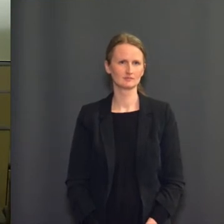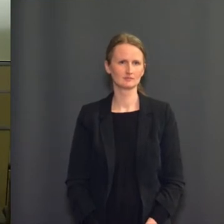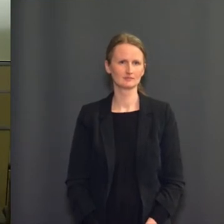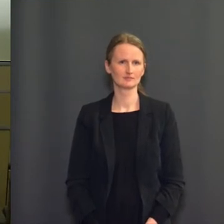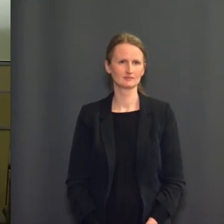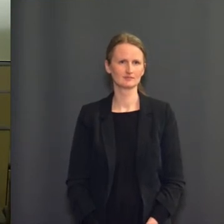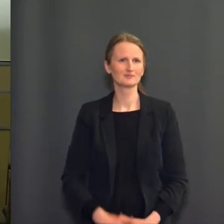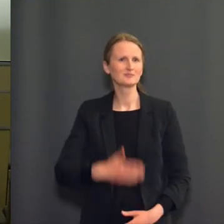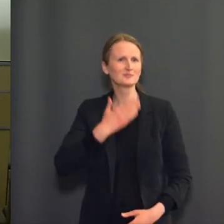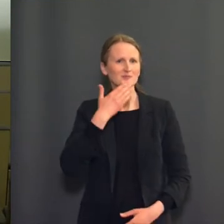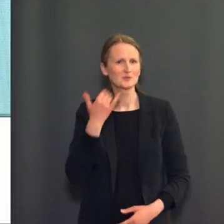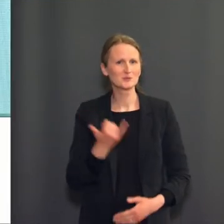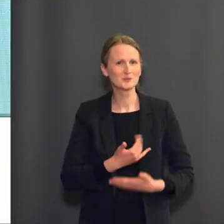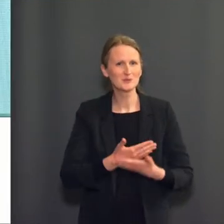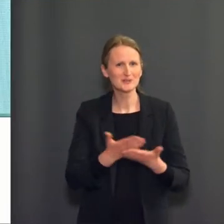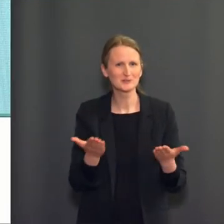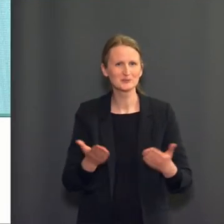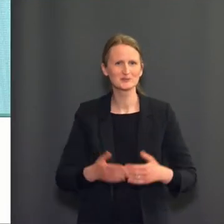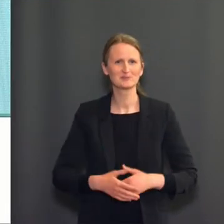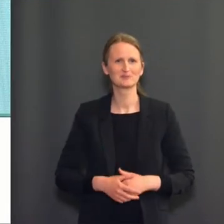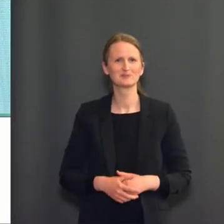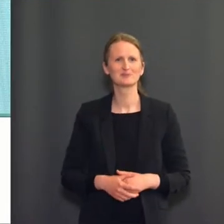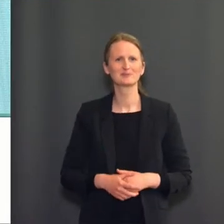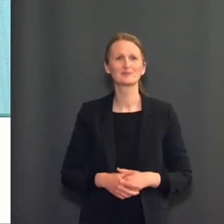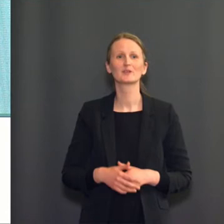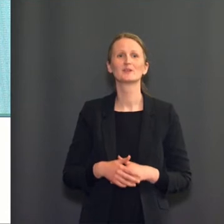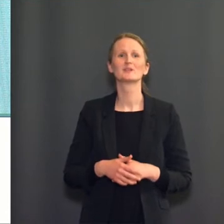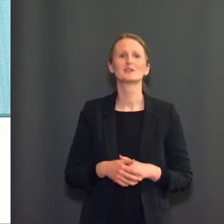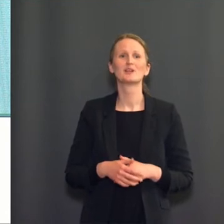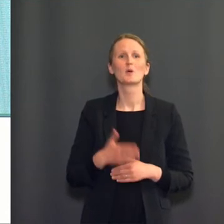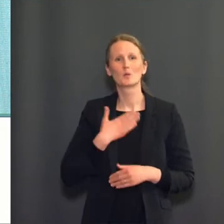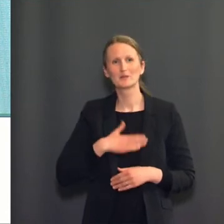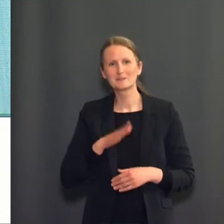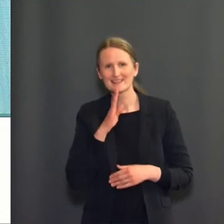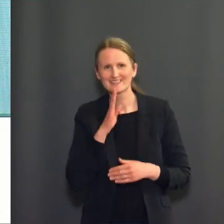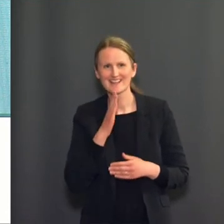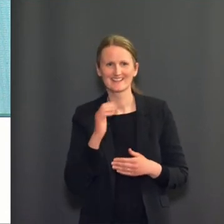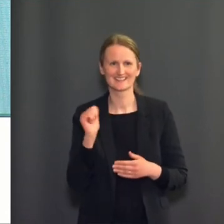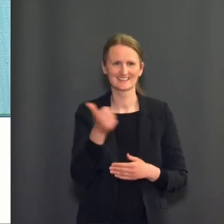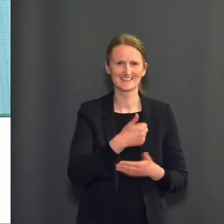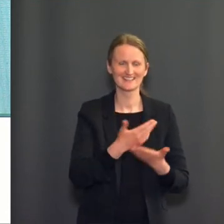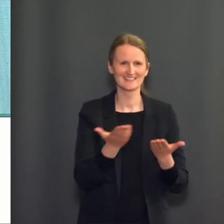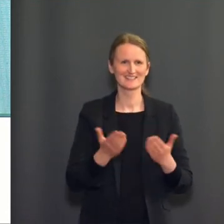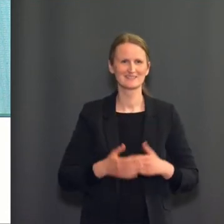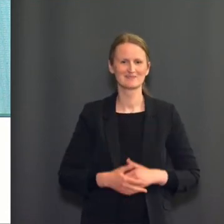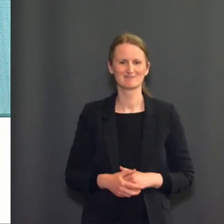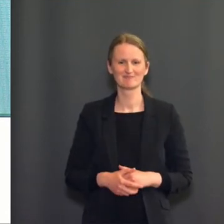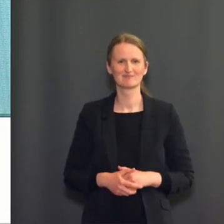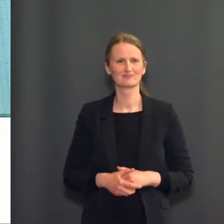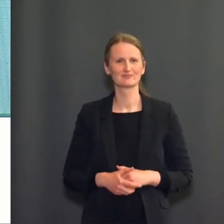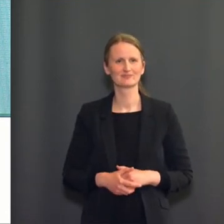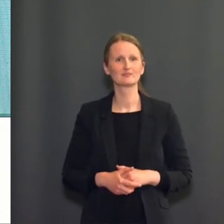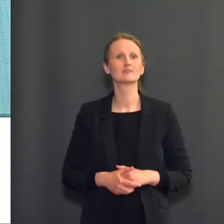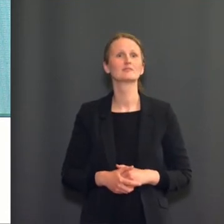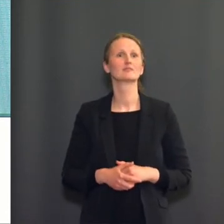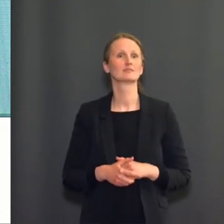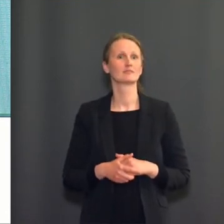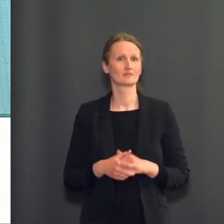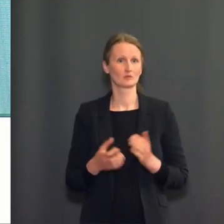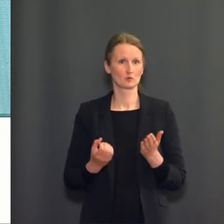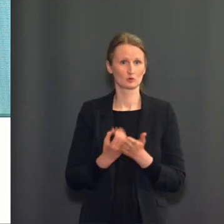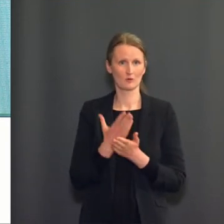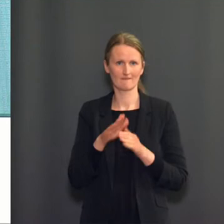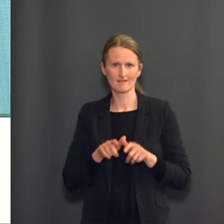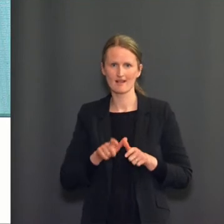Bonjour à toutes et à tous. Goedemiddag allemaal. Nous avons désormais franchi une nouvelle étape importante dans